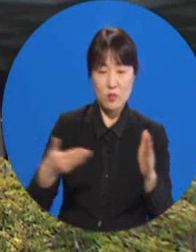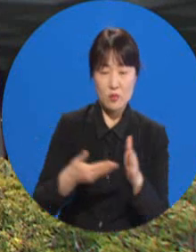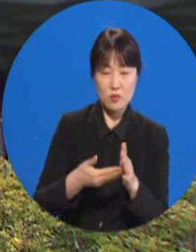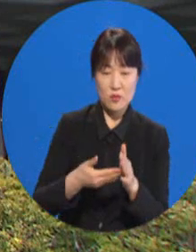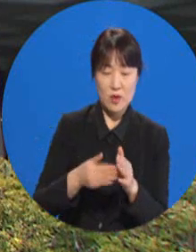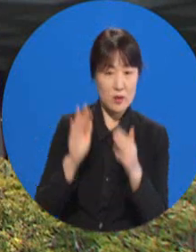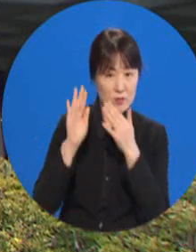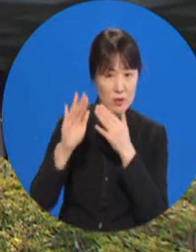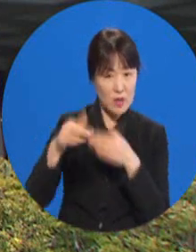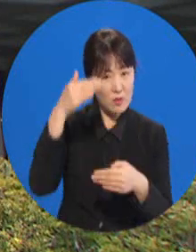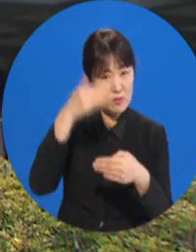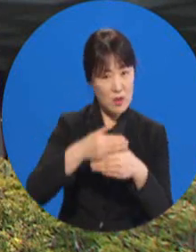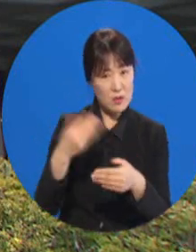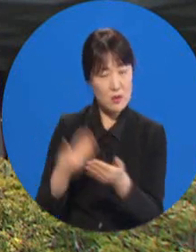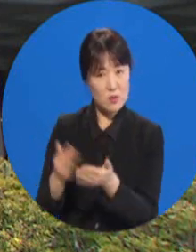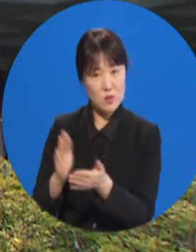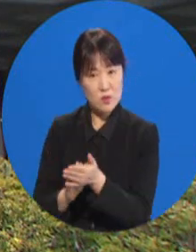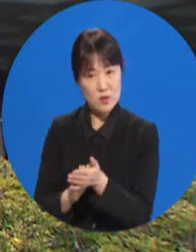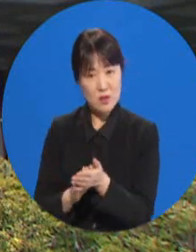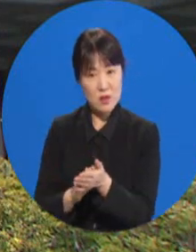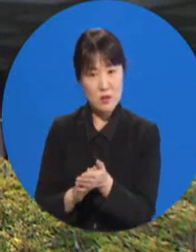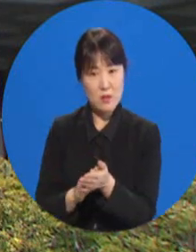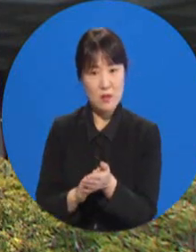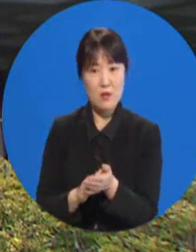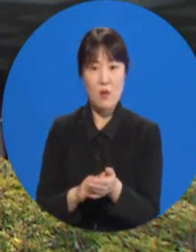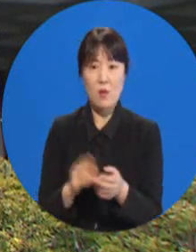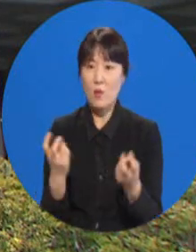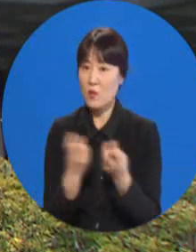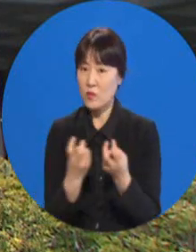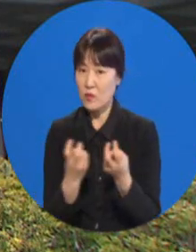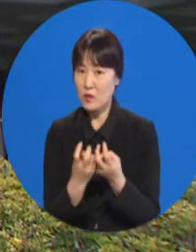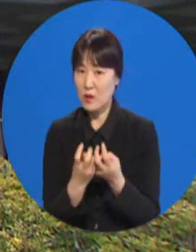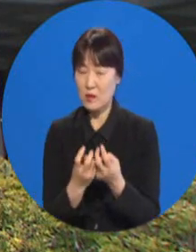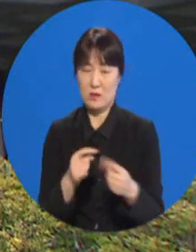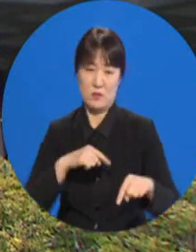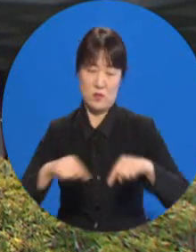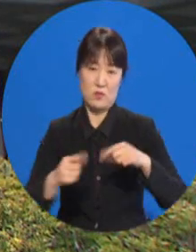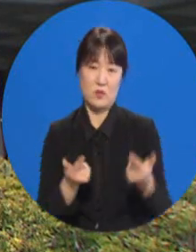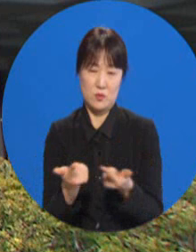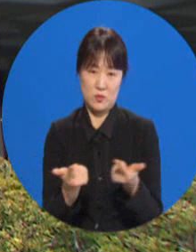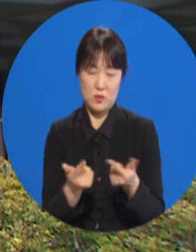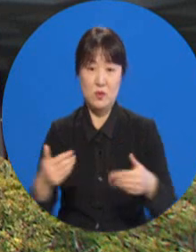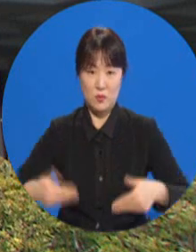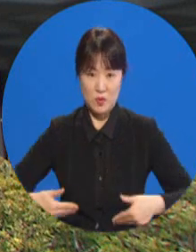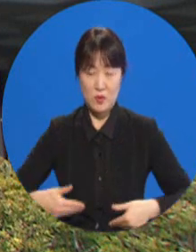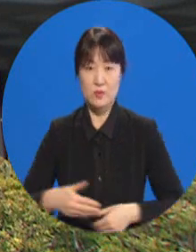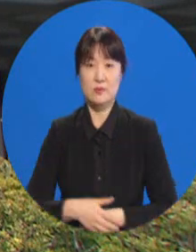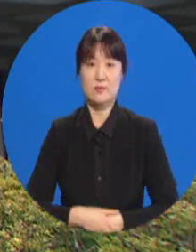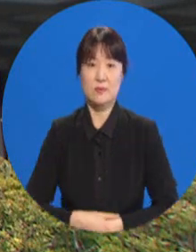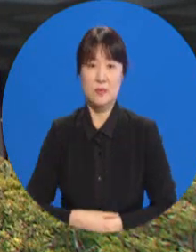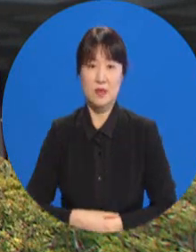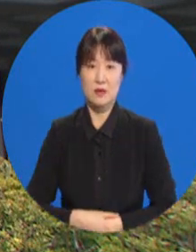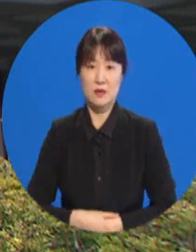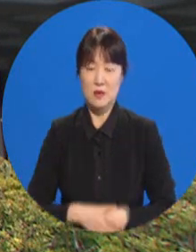미래가 폐쇄와 개량의 갈림길에 놓인 가운데 정부 부처사의 의견 조율이 핵심 과제로 떠오르면서